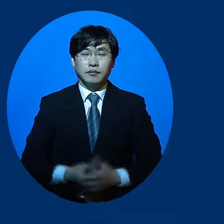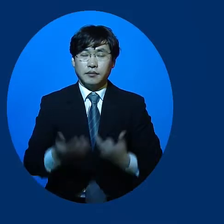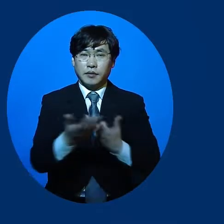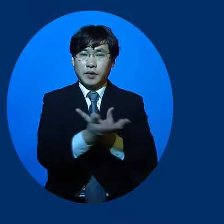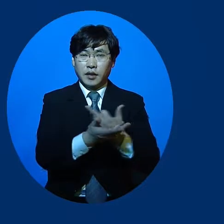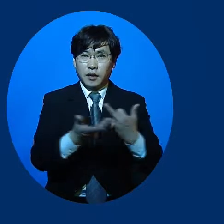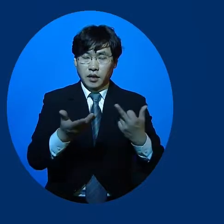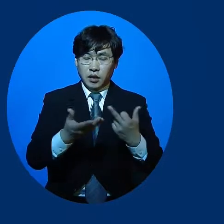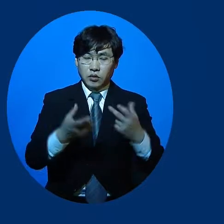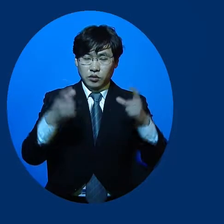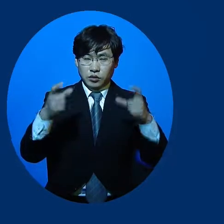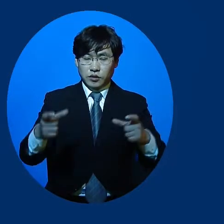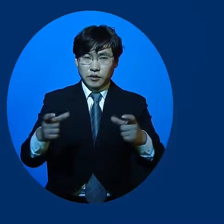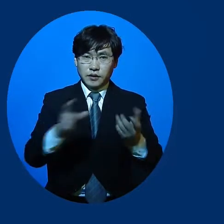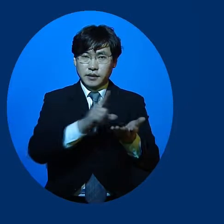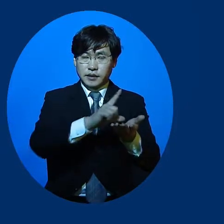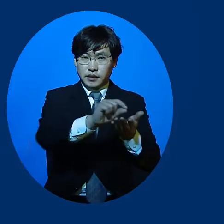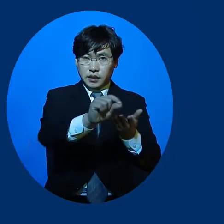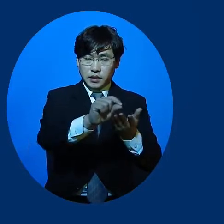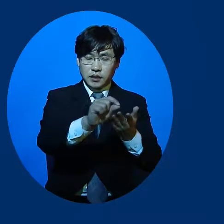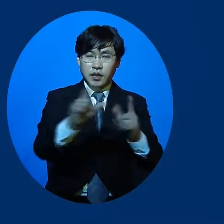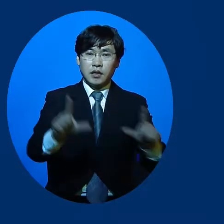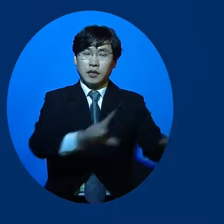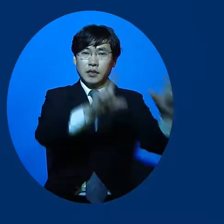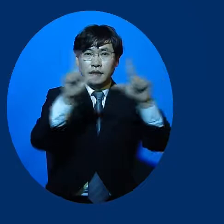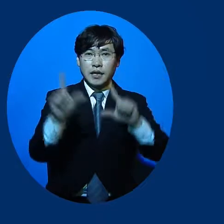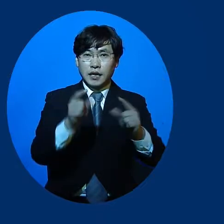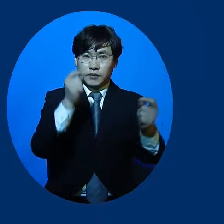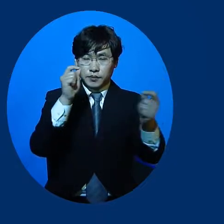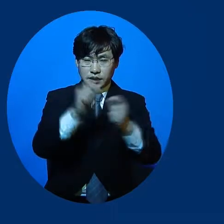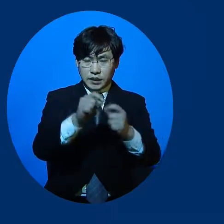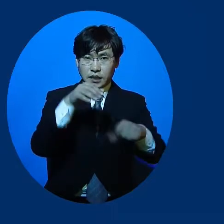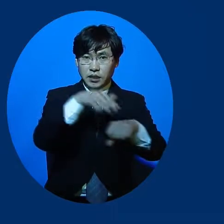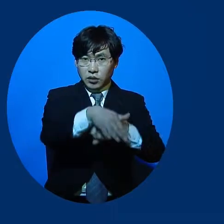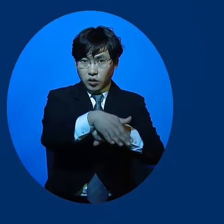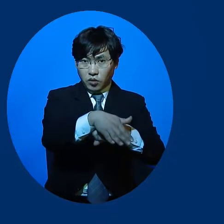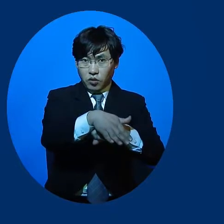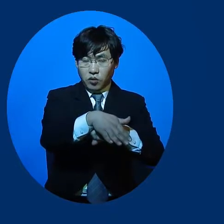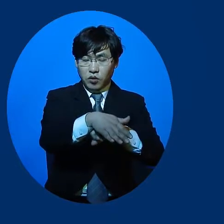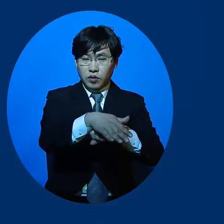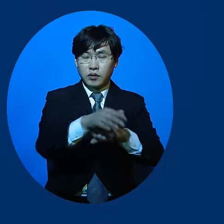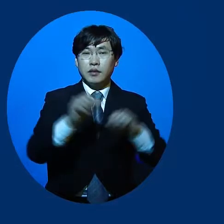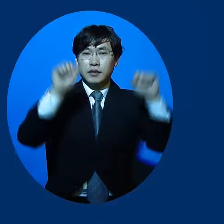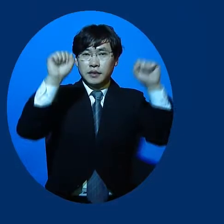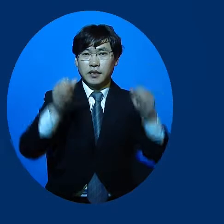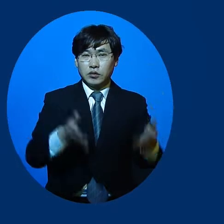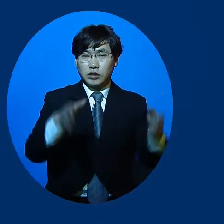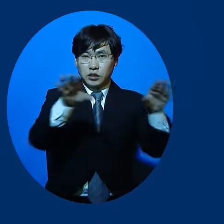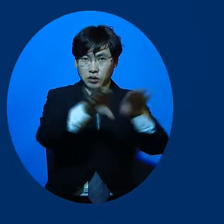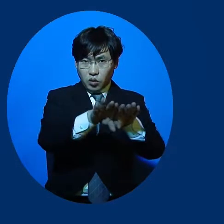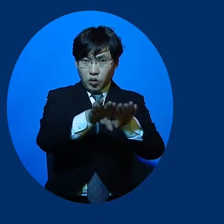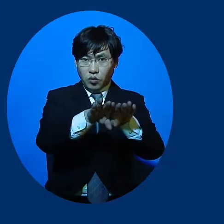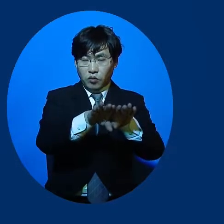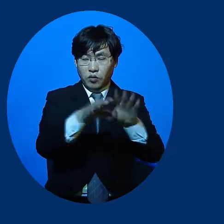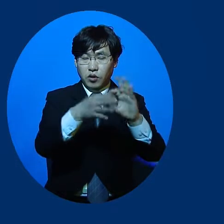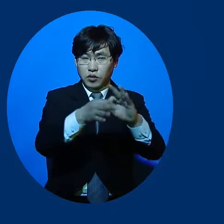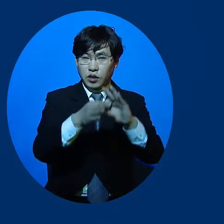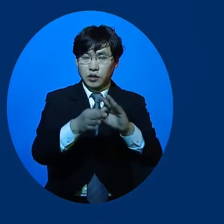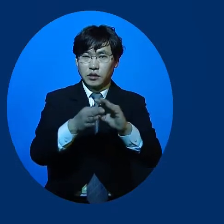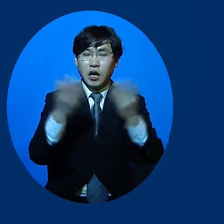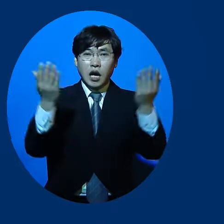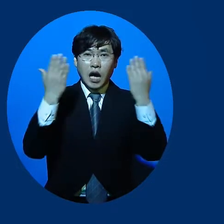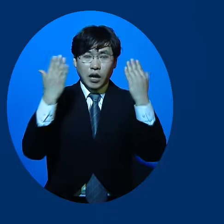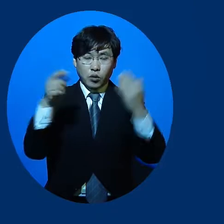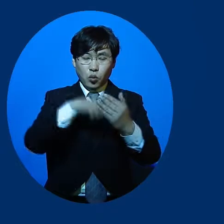강원도는 또 지자체에 있는 생활 밀착형 장애인 체육시설과 연계하여 특수학교 내의